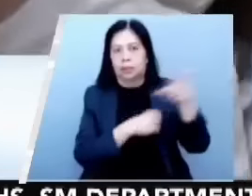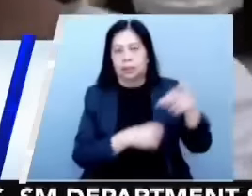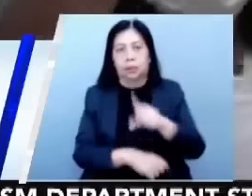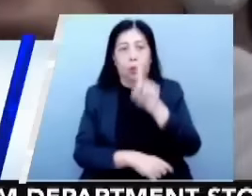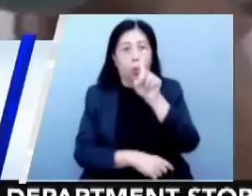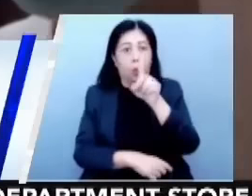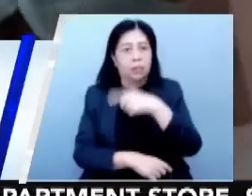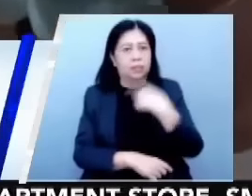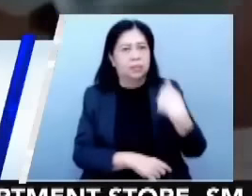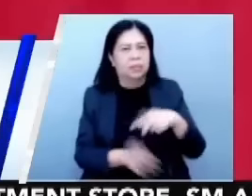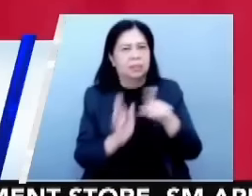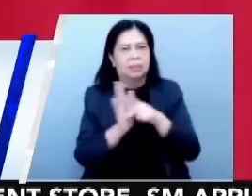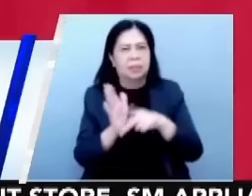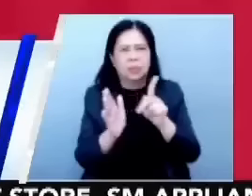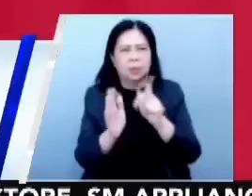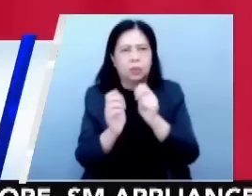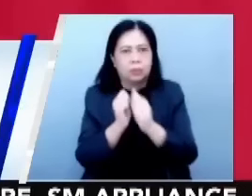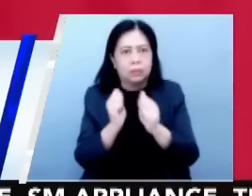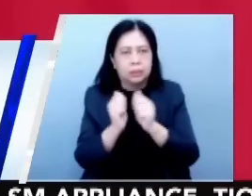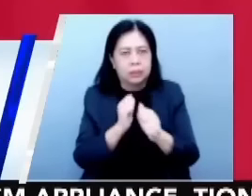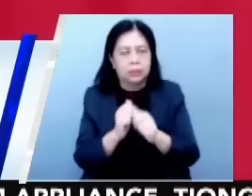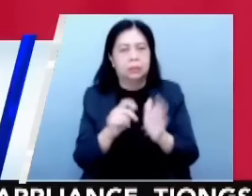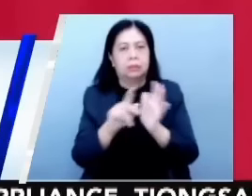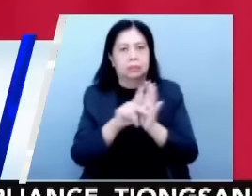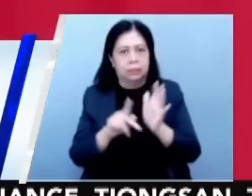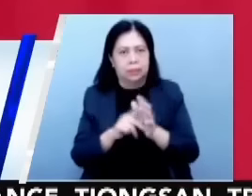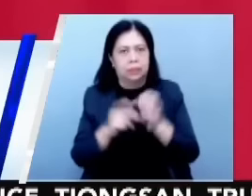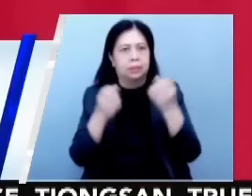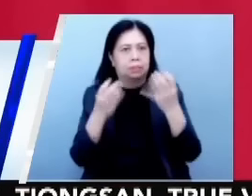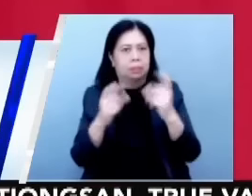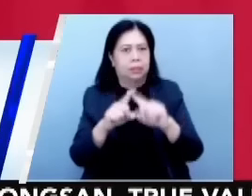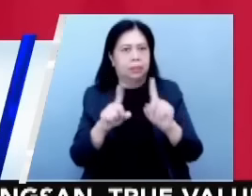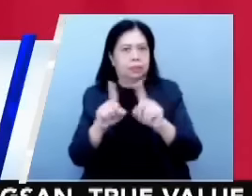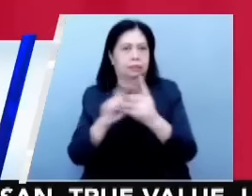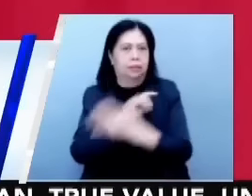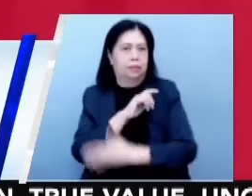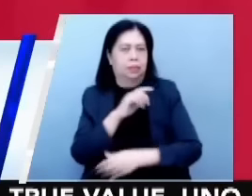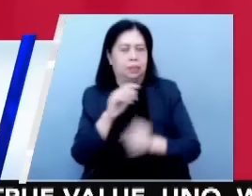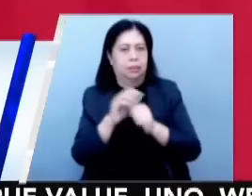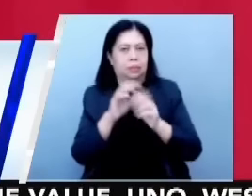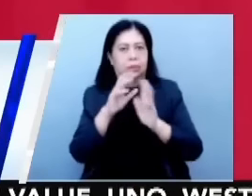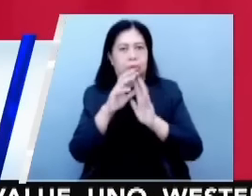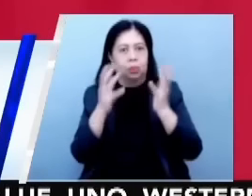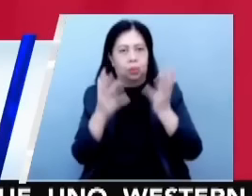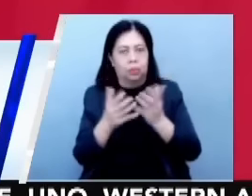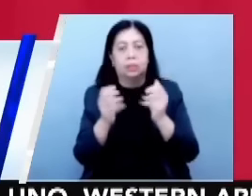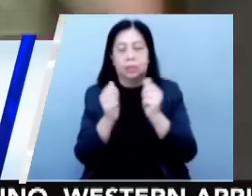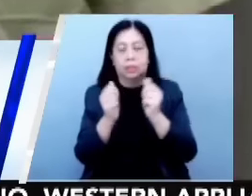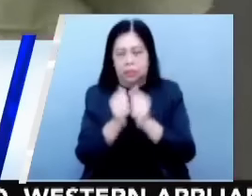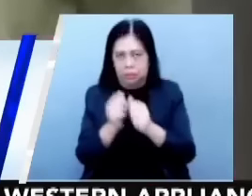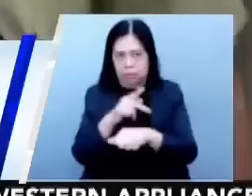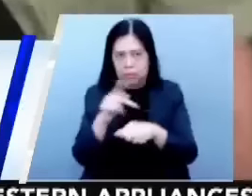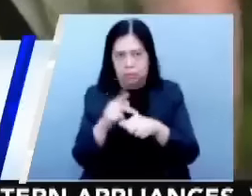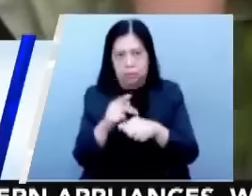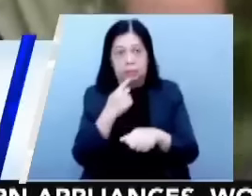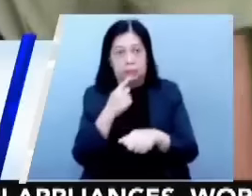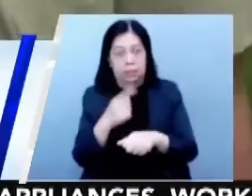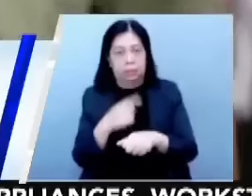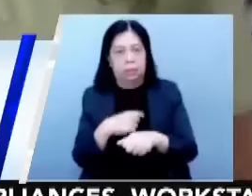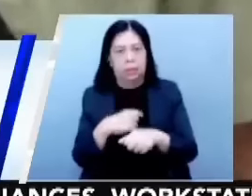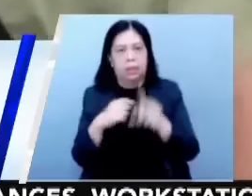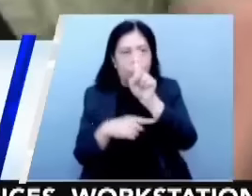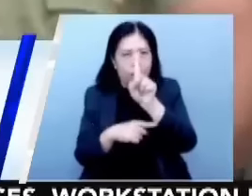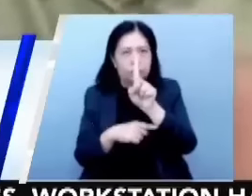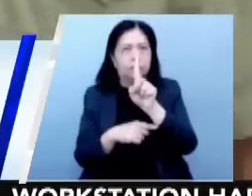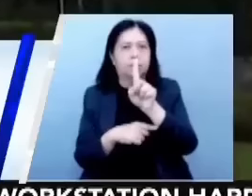ay pulisiyang kinikilala ng maraming bansa sa mundo, kabilang na ang Pilipinas, na nagsasabing may iisang gobyerno lamang